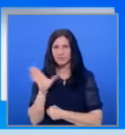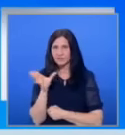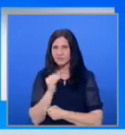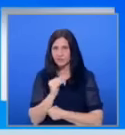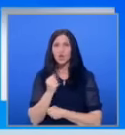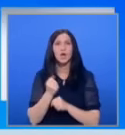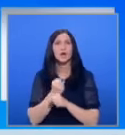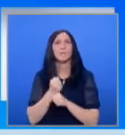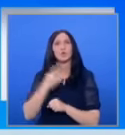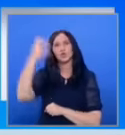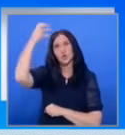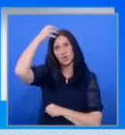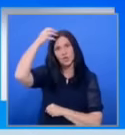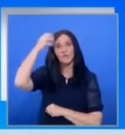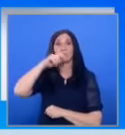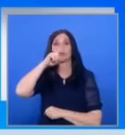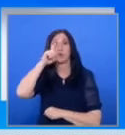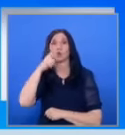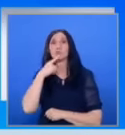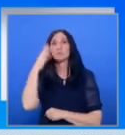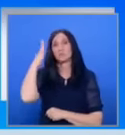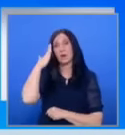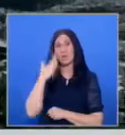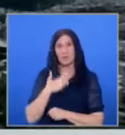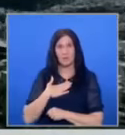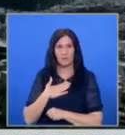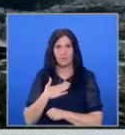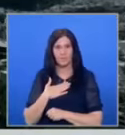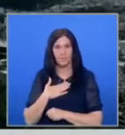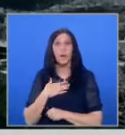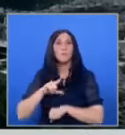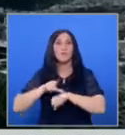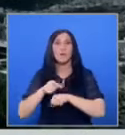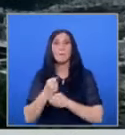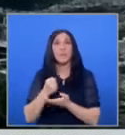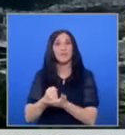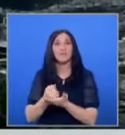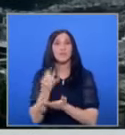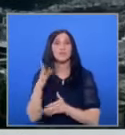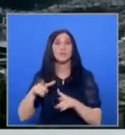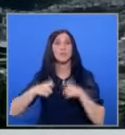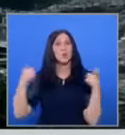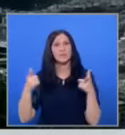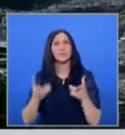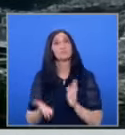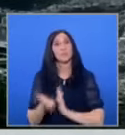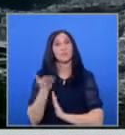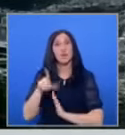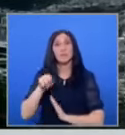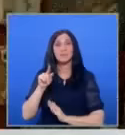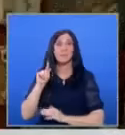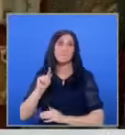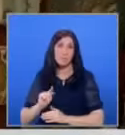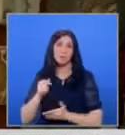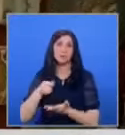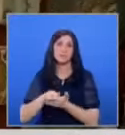всички, работеща държава и гордост за страната ни. По време на мандата на Нова демокрация бяха увеличени пенсиите. Минималната